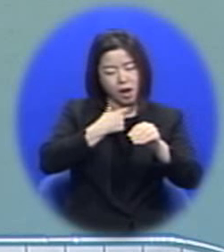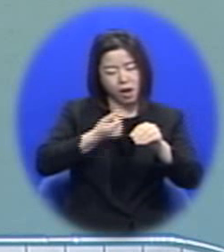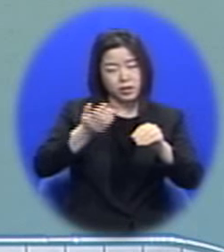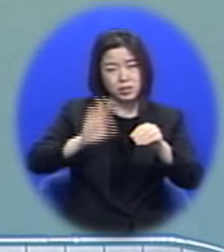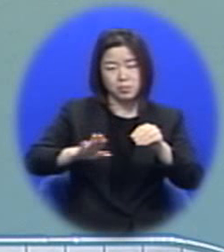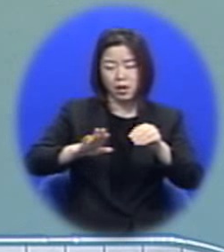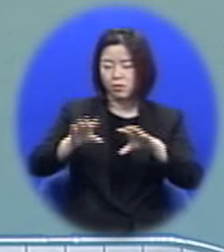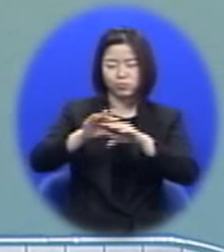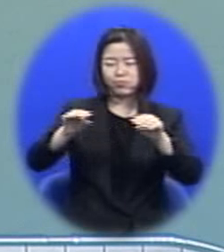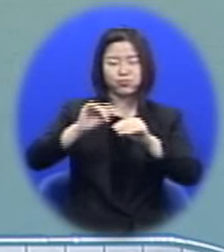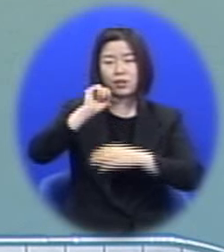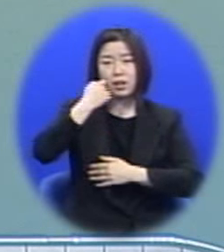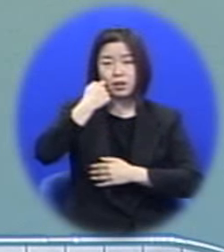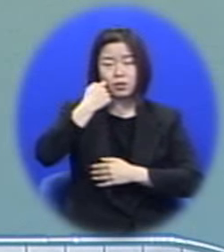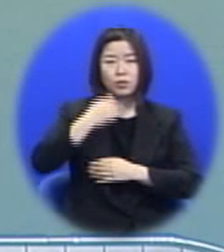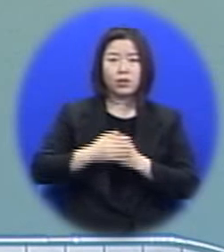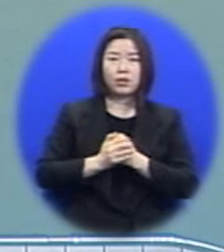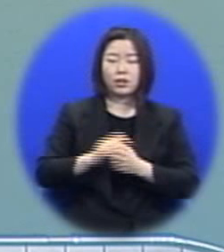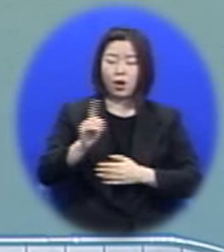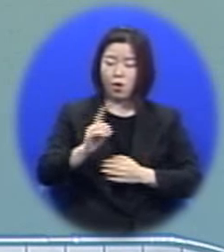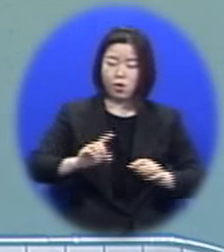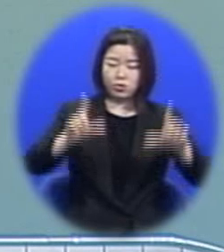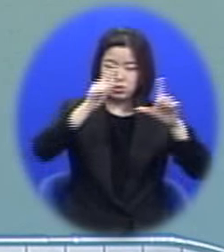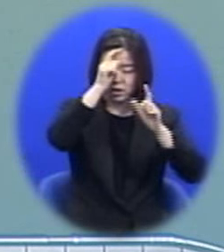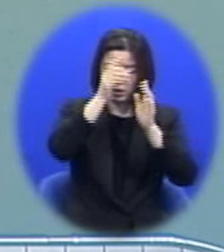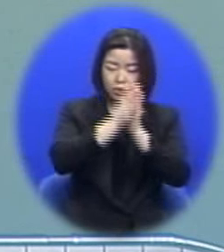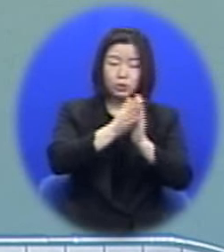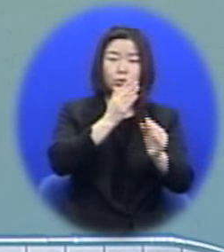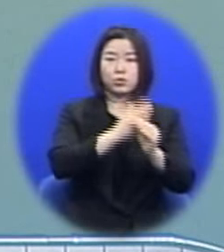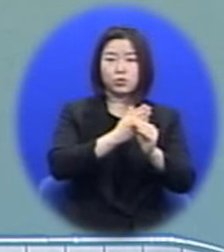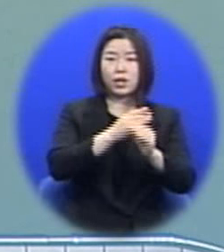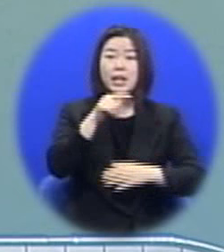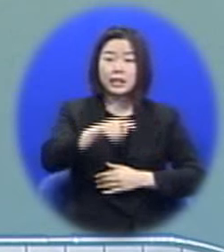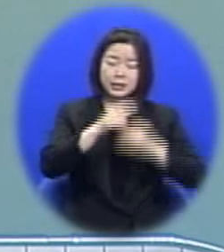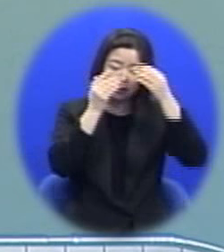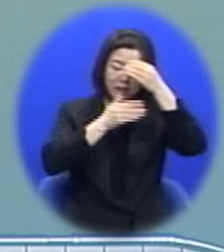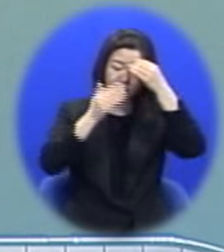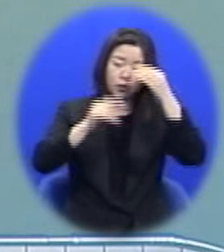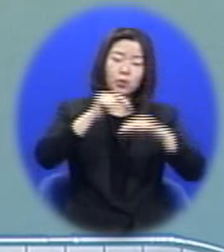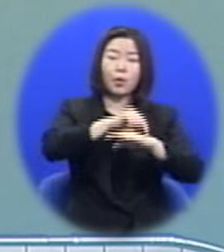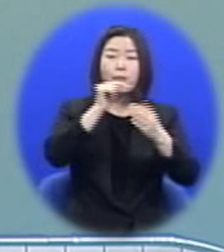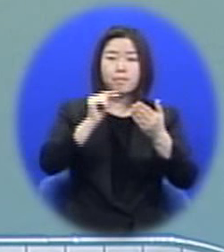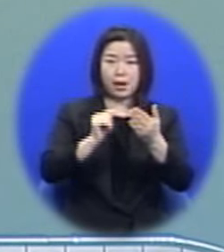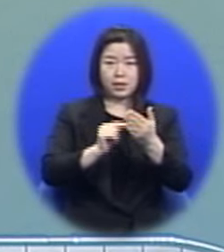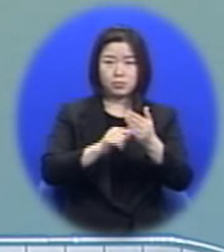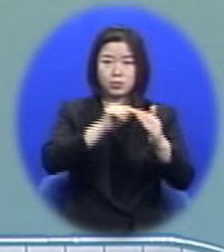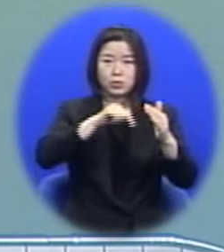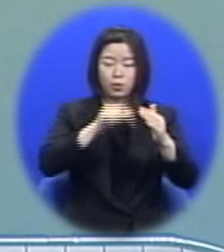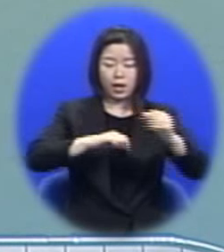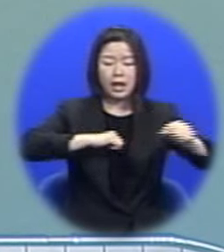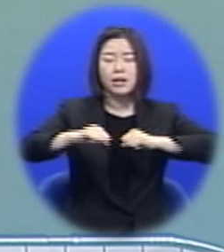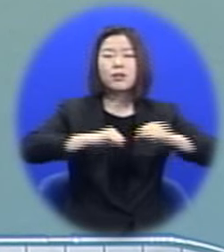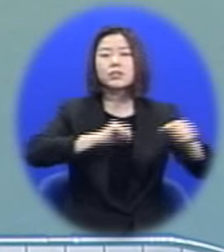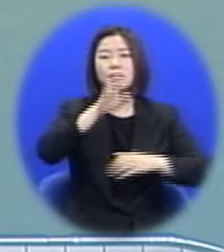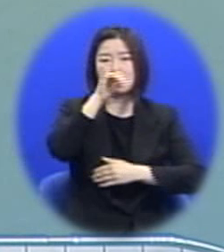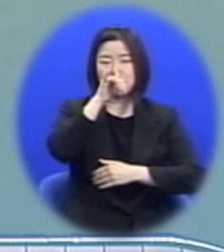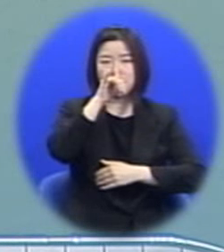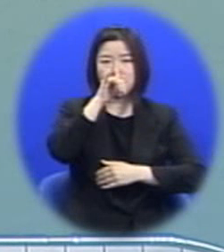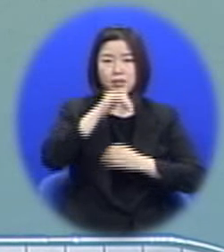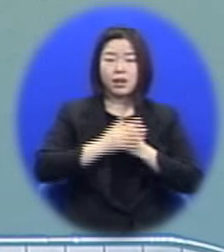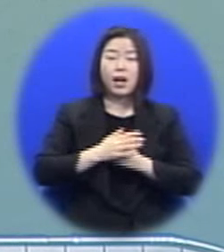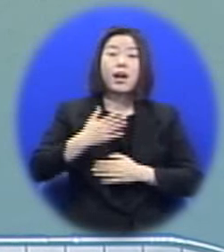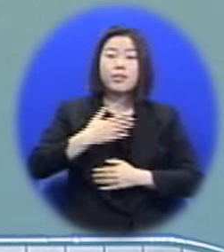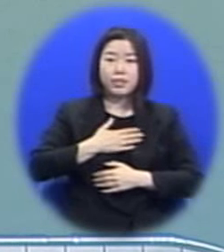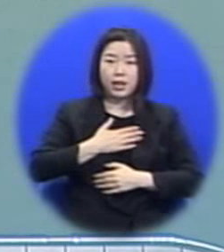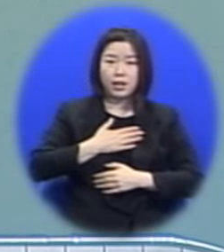않아요. 그런데 어느 날 기도하는 중에 주님이 그 성도님의 마음에 역사하셨습니다.